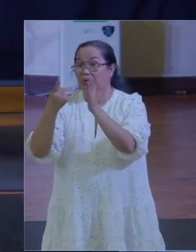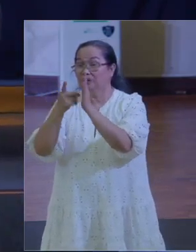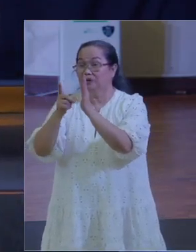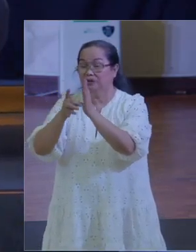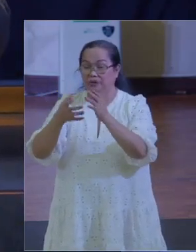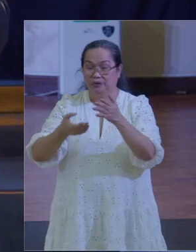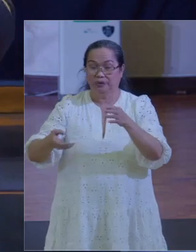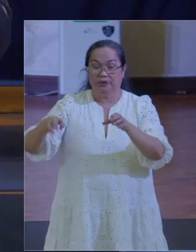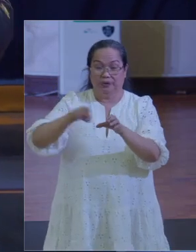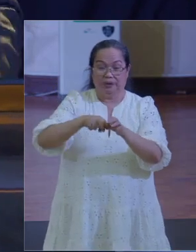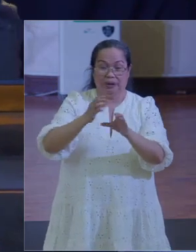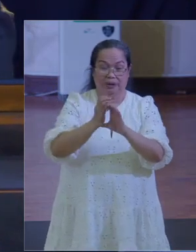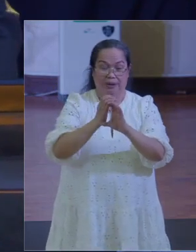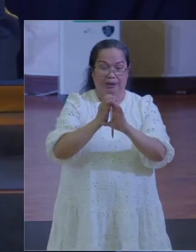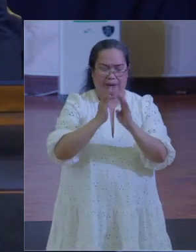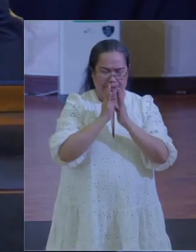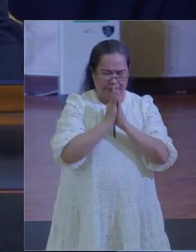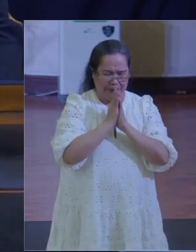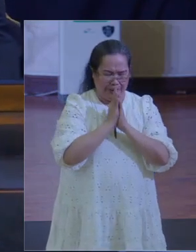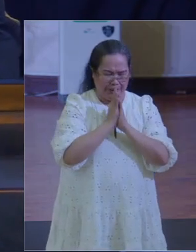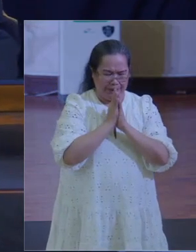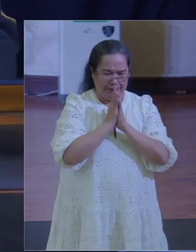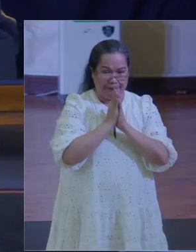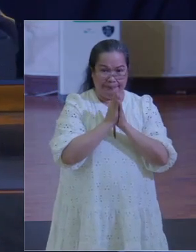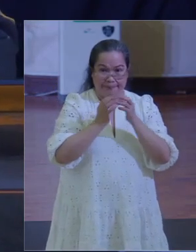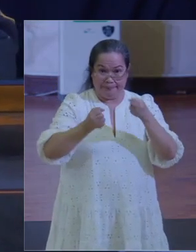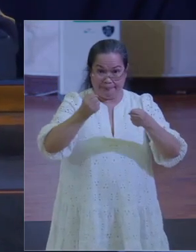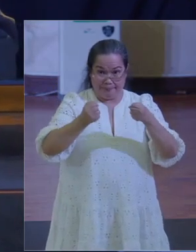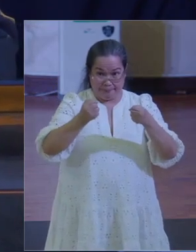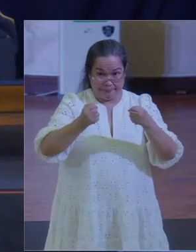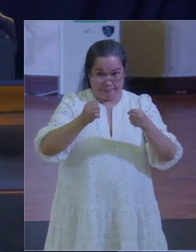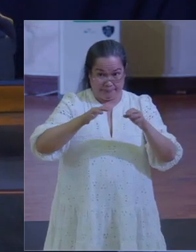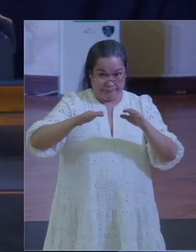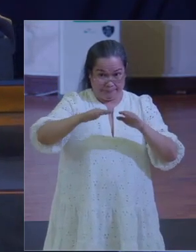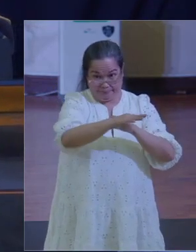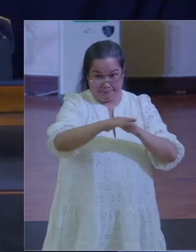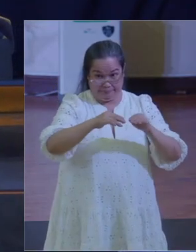kotse, pray ka na. Kasi ang hirap po talaga eh.